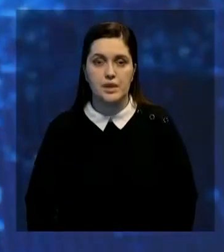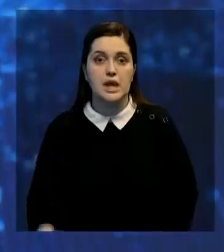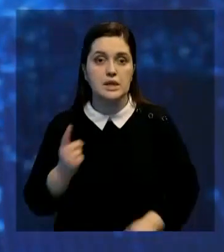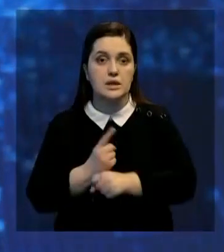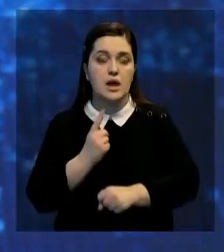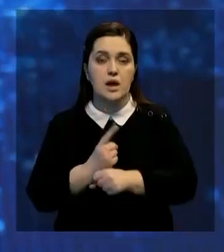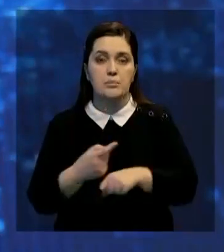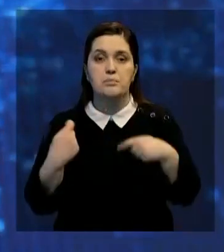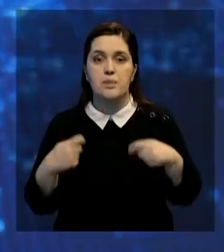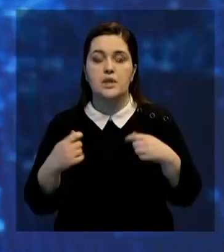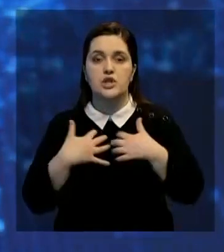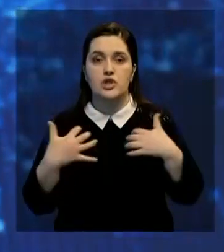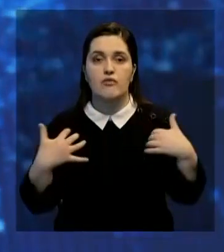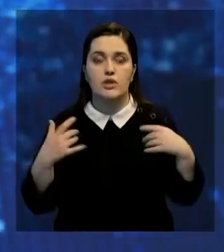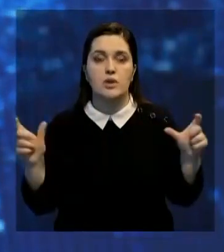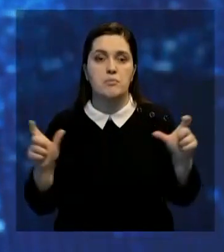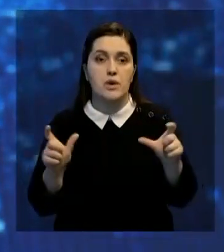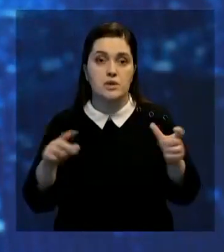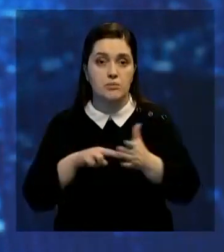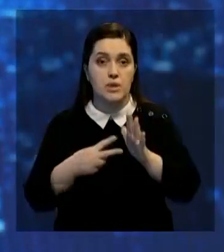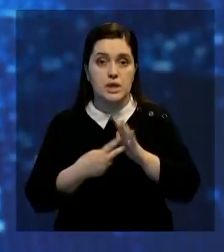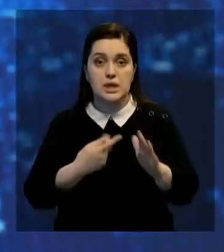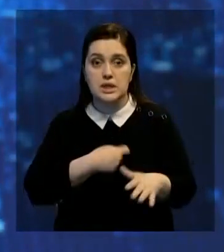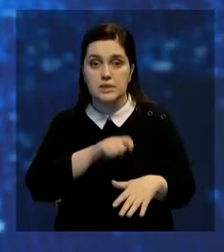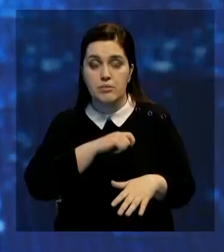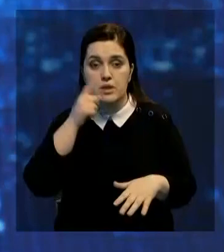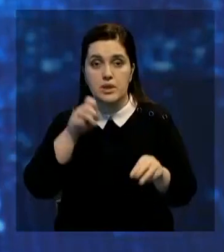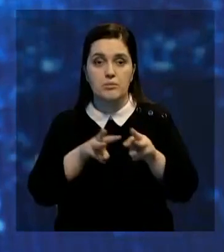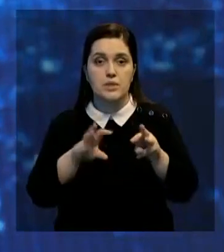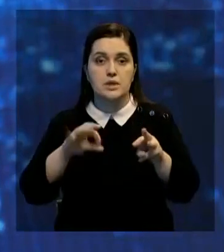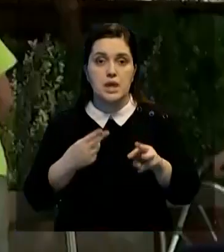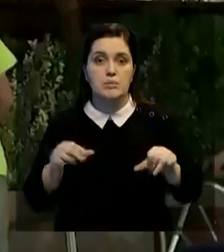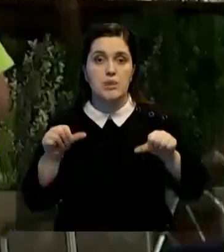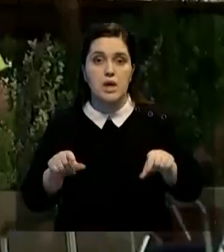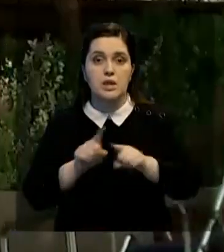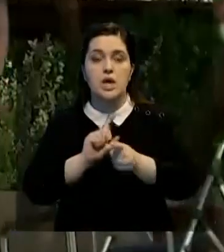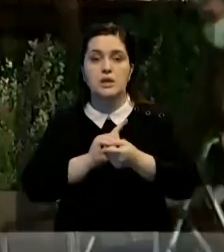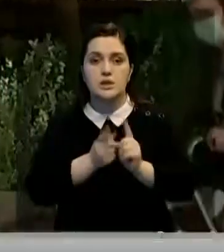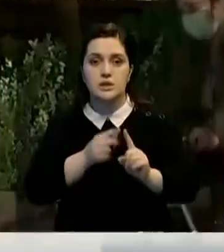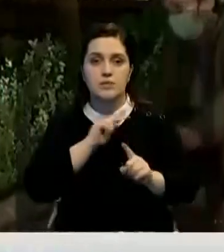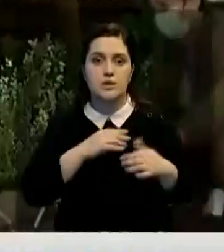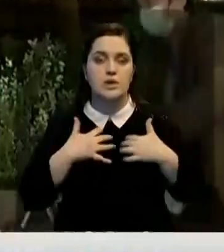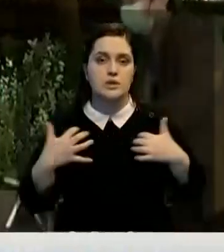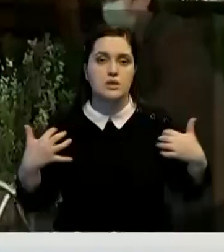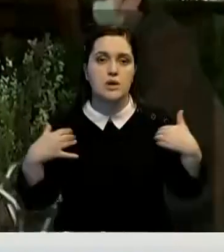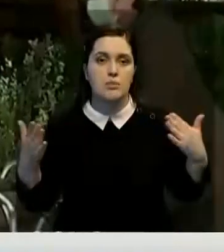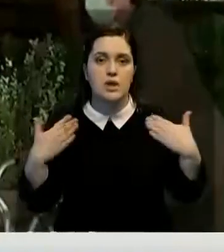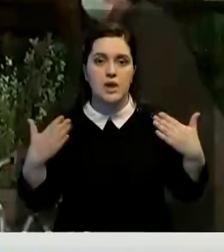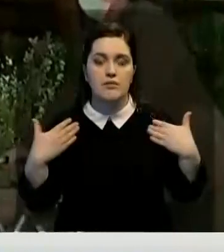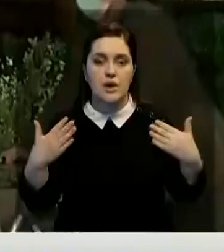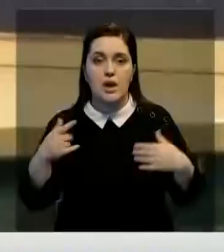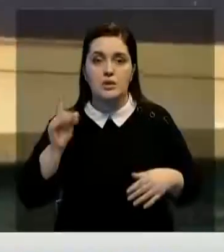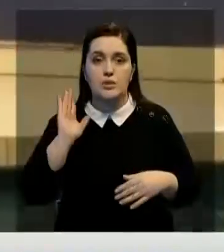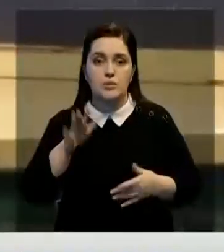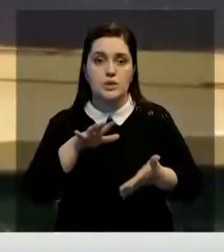запретить продавать животных в магазинах планируют в Испании об этом заявили в Министерстве социальных прав также изменится работа зоопарков